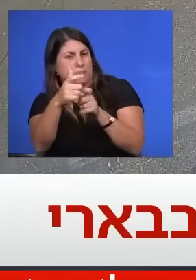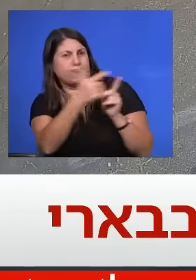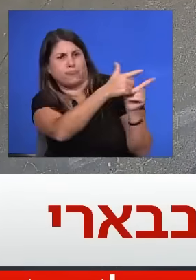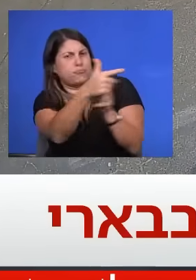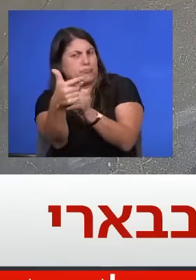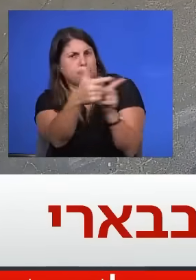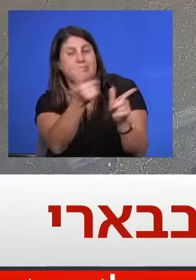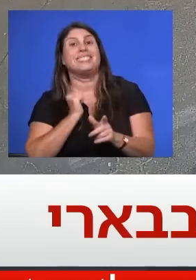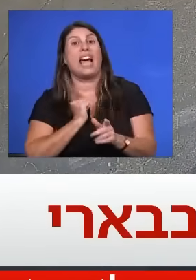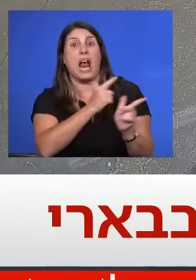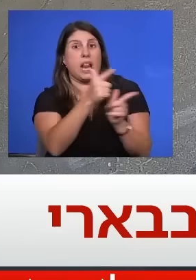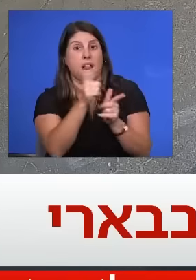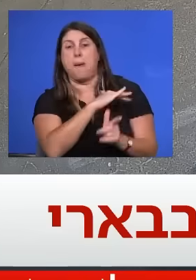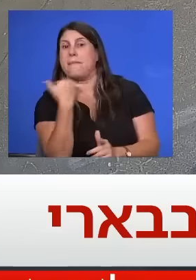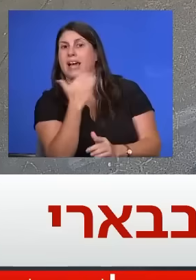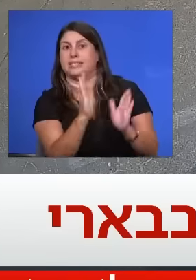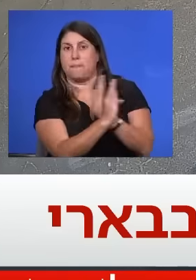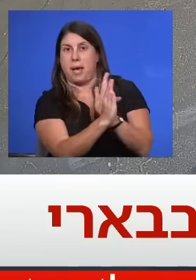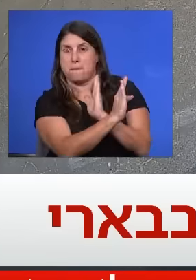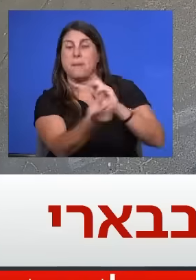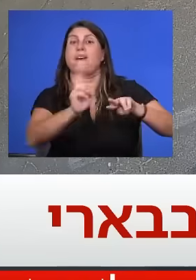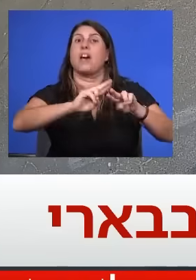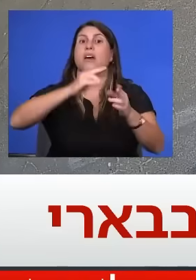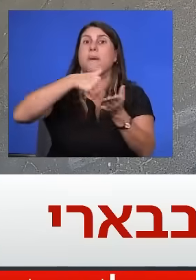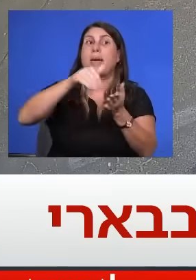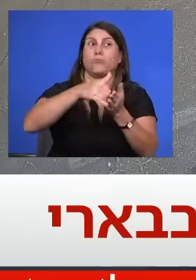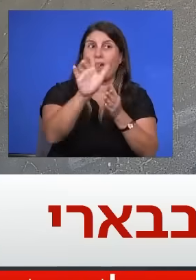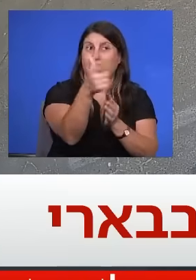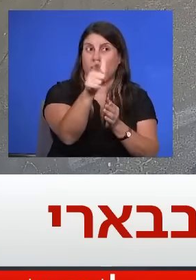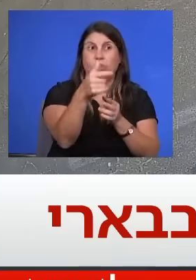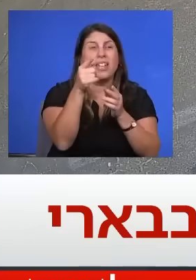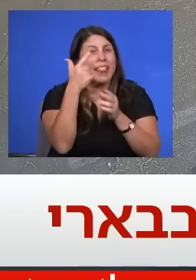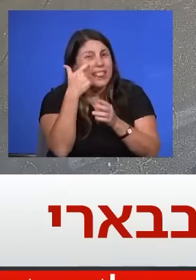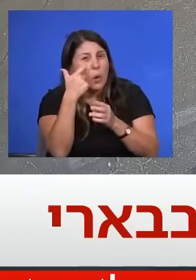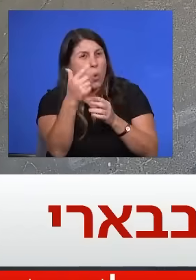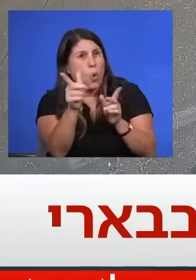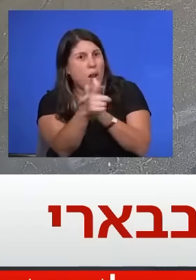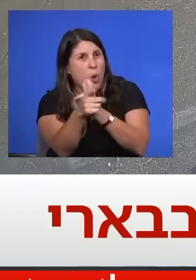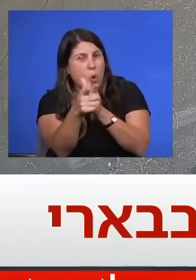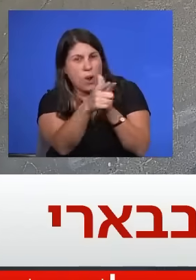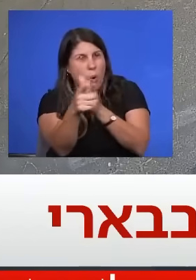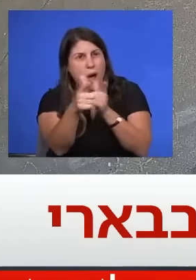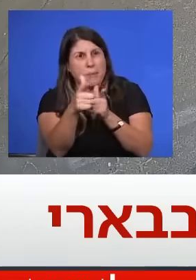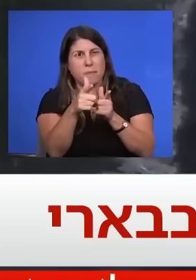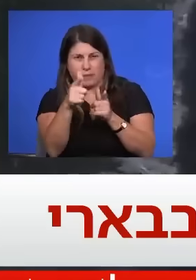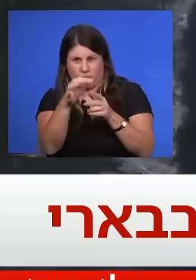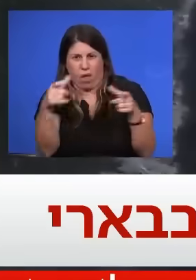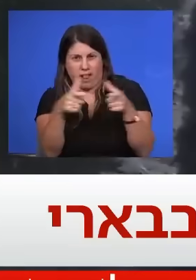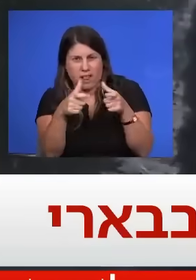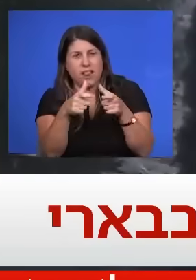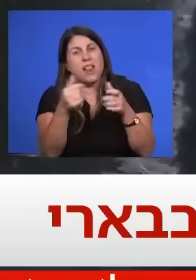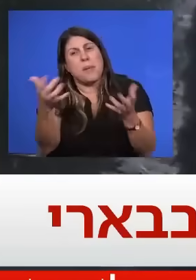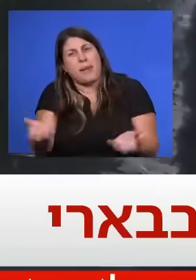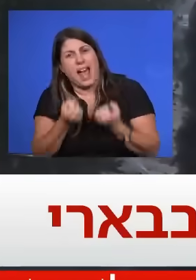ומחסלים אותם. ומיד בהמשך של התיעוד הזה, תראו את אותם לוחמים, את הלוחמים של שלדג מחלצים את